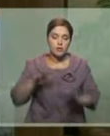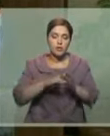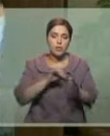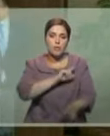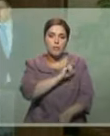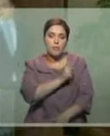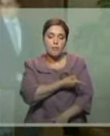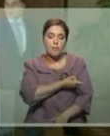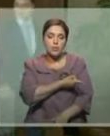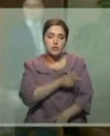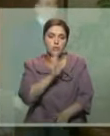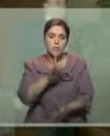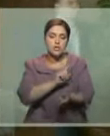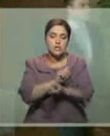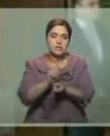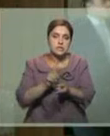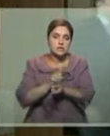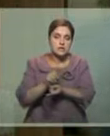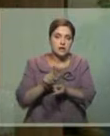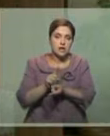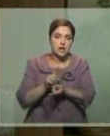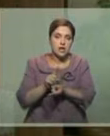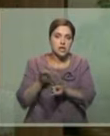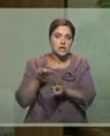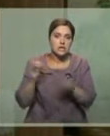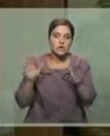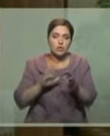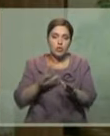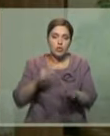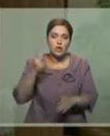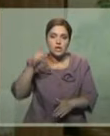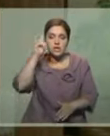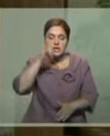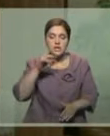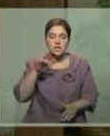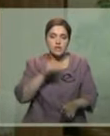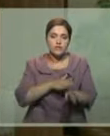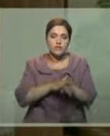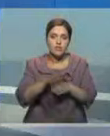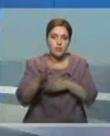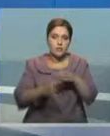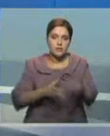сильную модернизационную повестку не только в рамках одной страны, но и для всего региона.